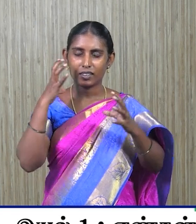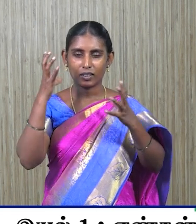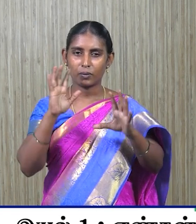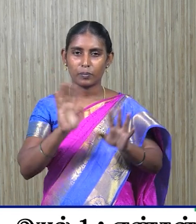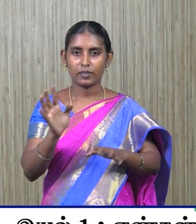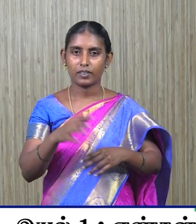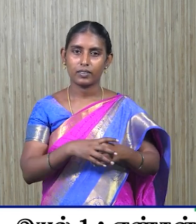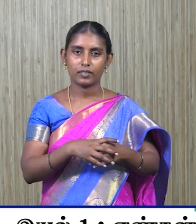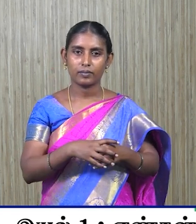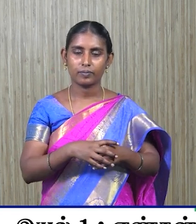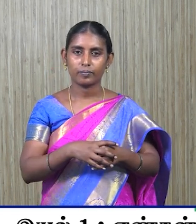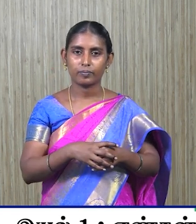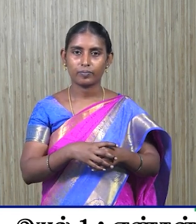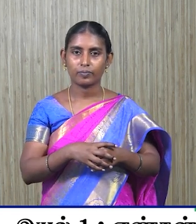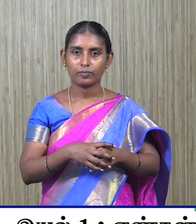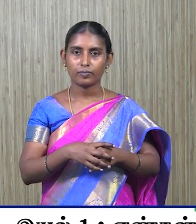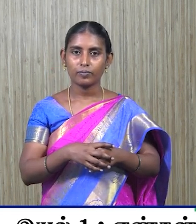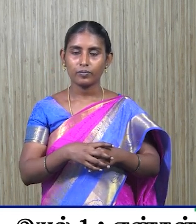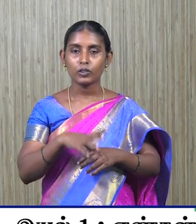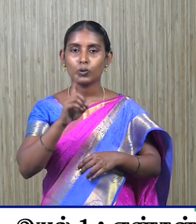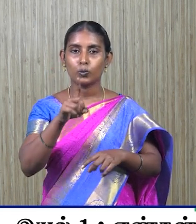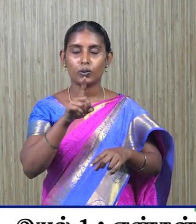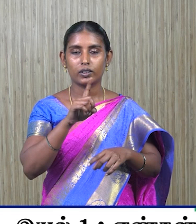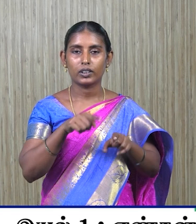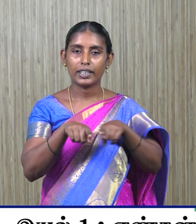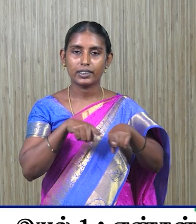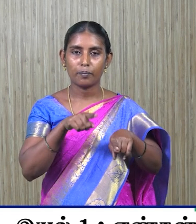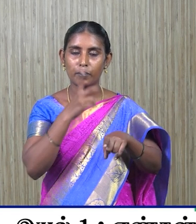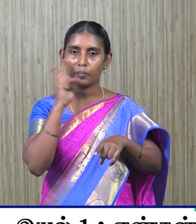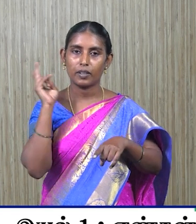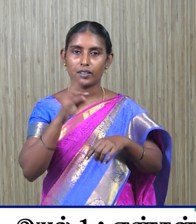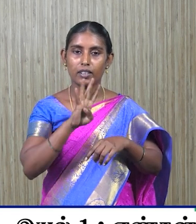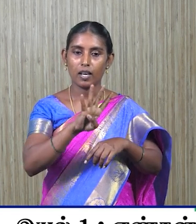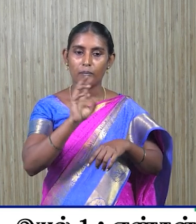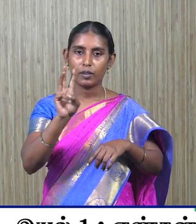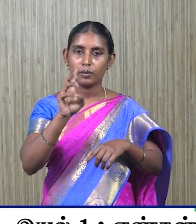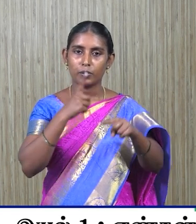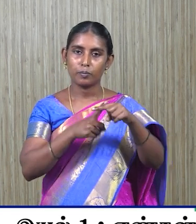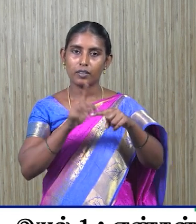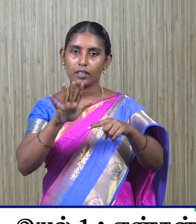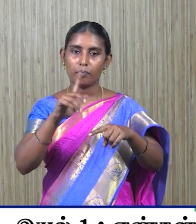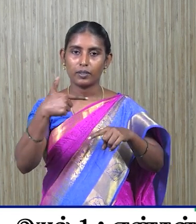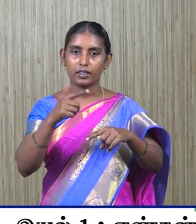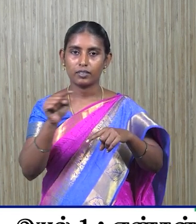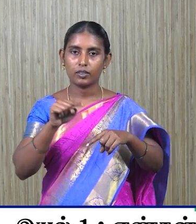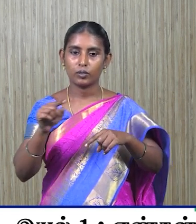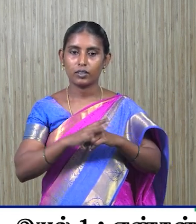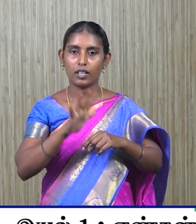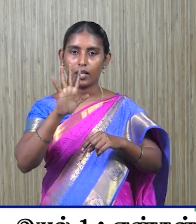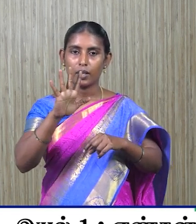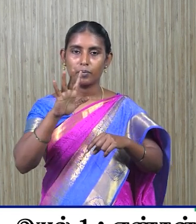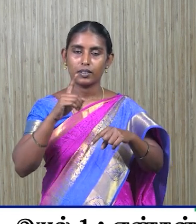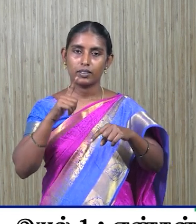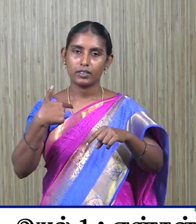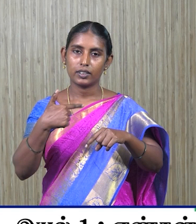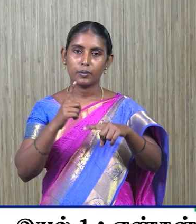இல்லை. இப்போ உதாரணமாக பார்த்தோம்னா 43 கூட்டல் 57 இஸ் ஈக்குவல் டு